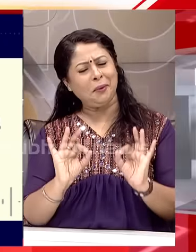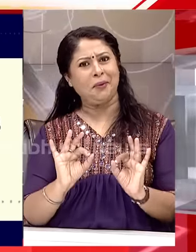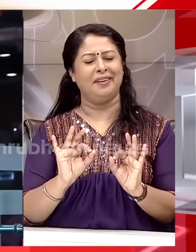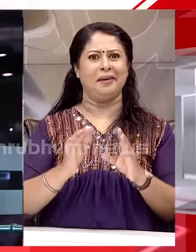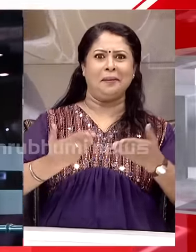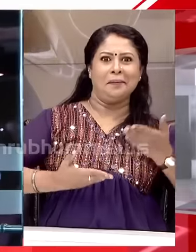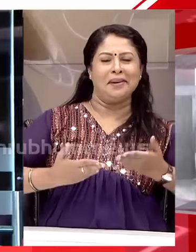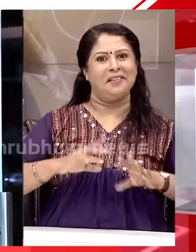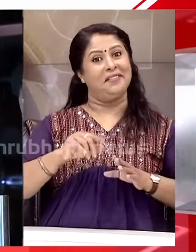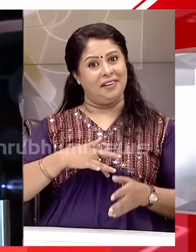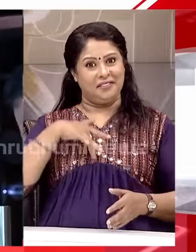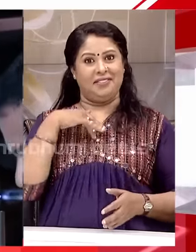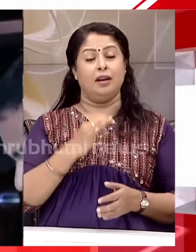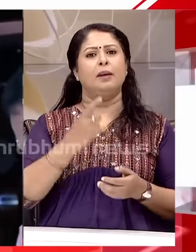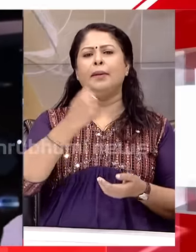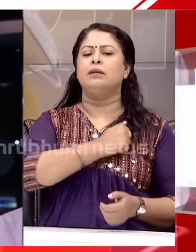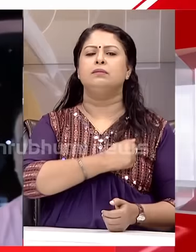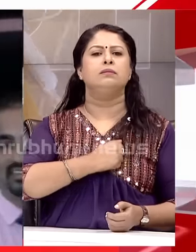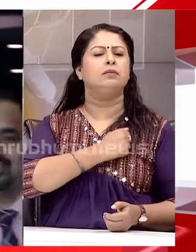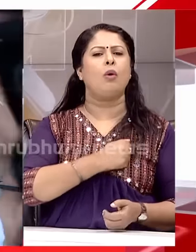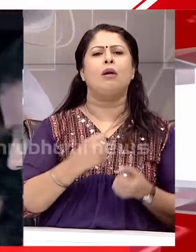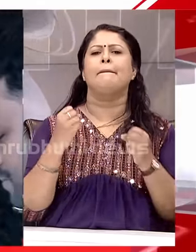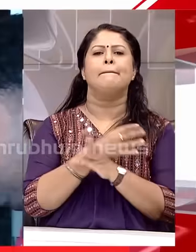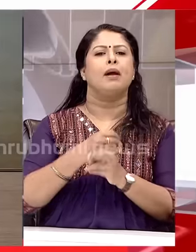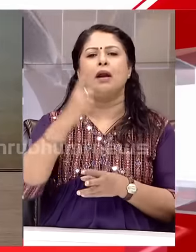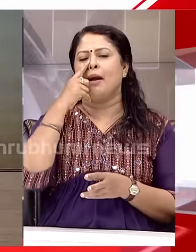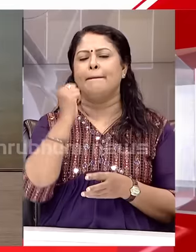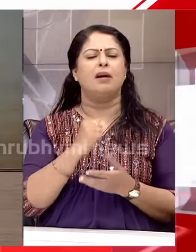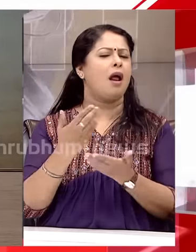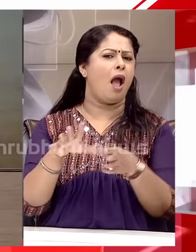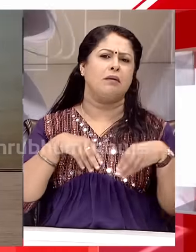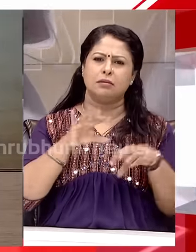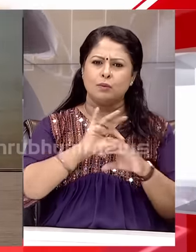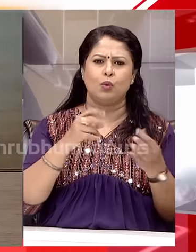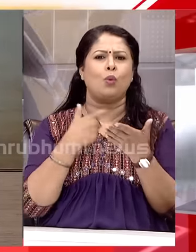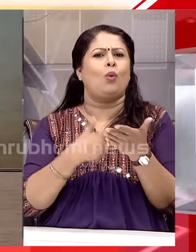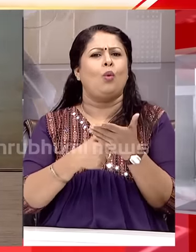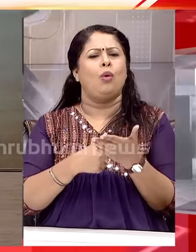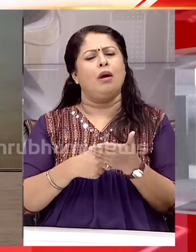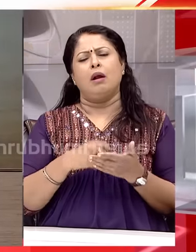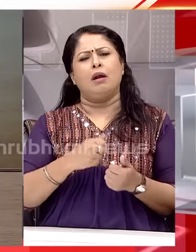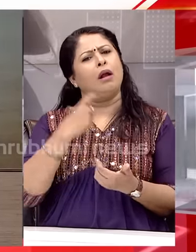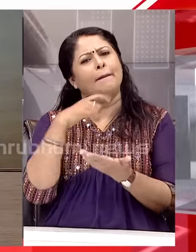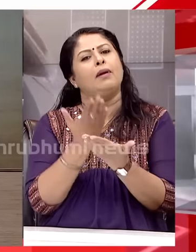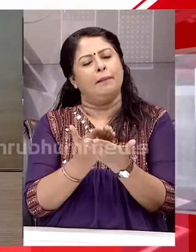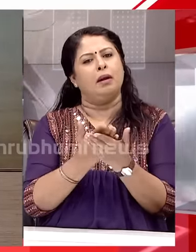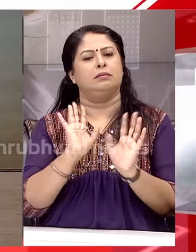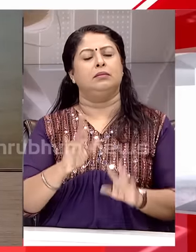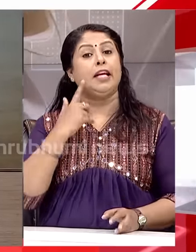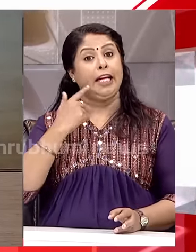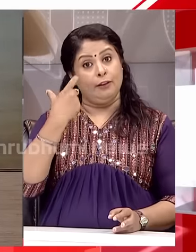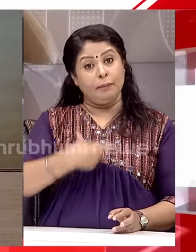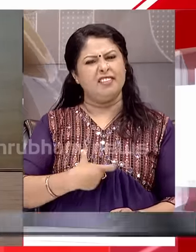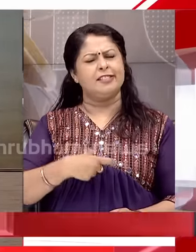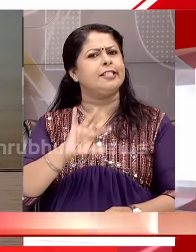ചെയ്യുന്നു. എന്നാൽ മാപ്പ് പറച്ചിൽ മാധ്യമപ്രവർത്തക തള്ളി, നിയമ നടപടിയിൽ നിന്ന് പിന്നോട്ടില്ല. ഒരാളുടെ അനുവാദമില്ലാതെ